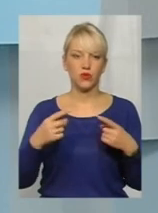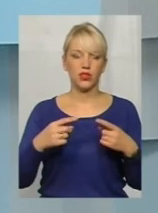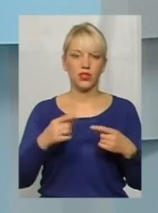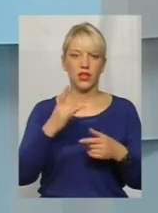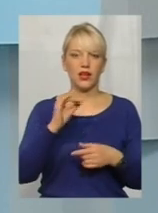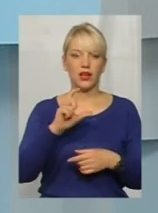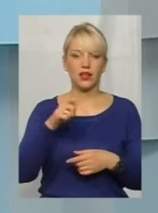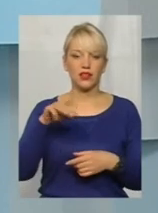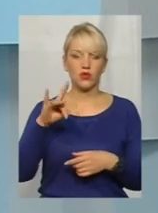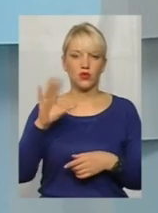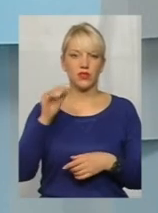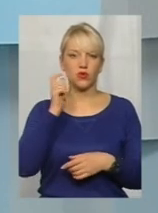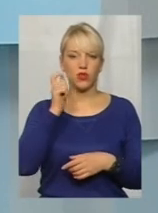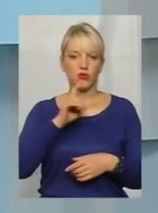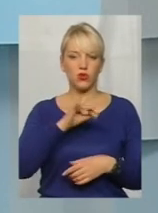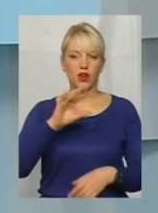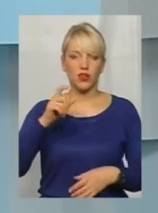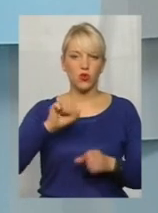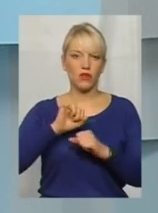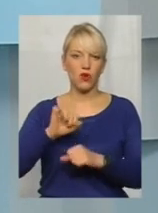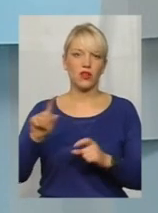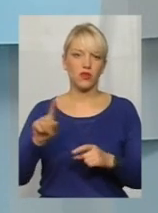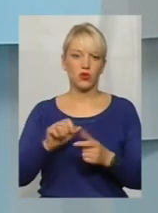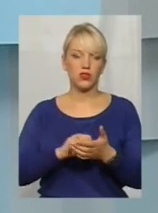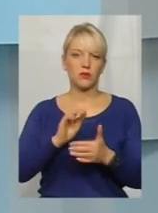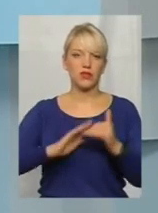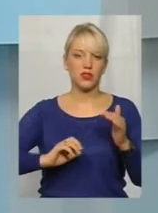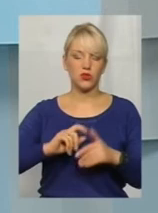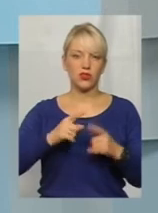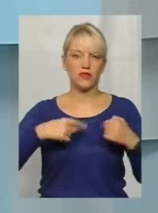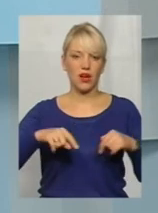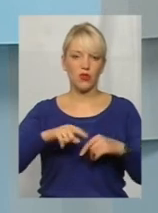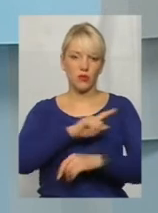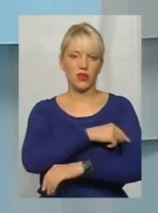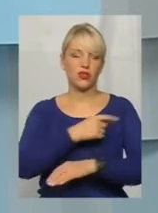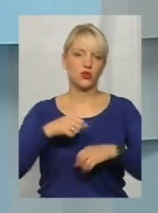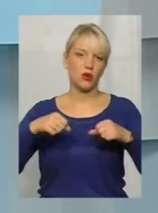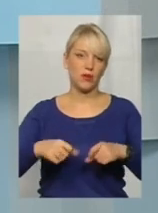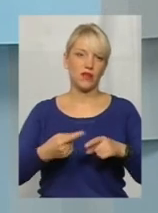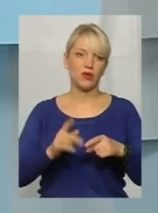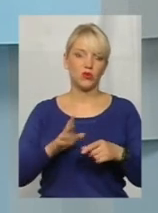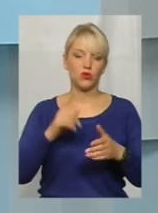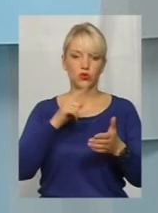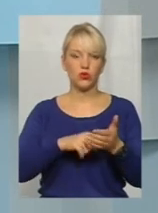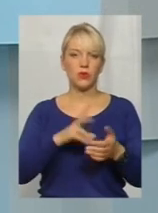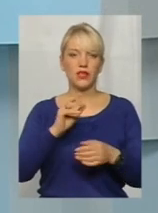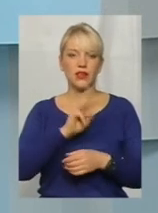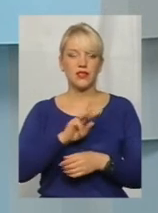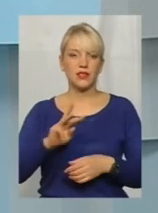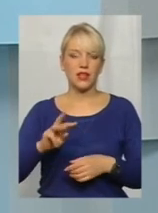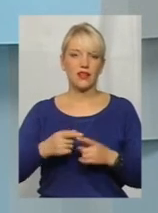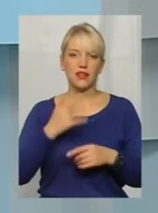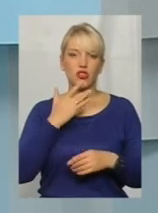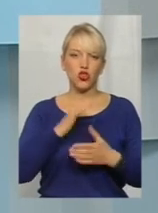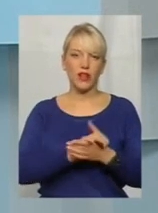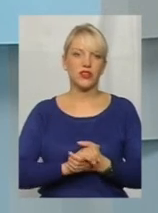реєстру, всеукраїнського реєстру адвокатів, які спеціалізуються саме в галузі медичного права. Він буде доступний на сайті Національної асоціації, і там